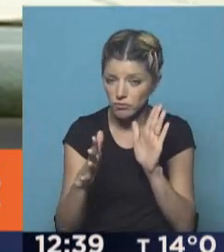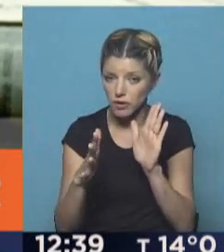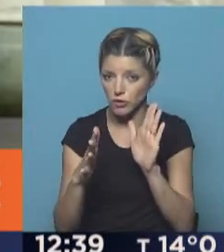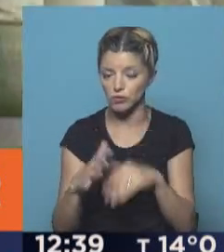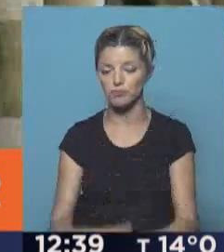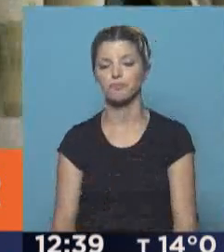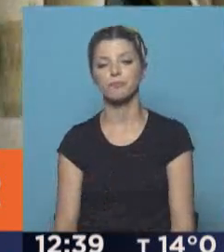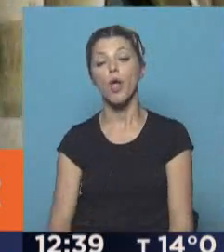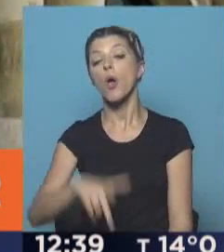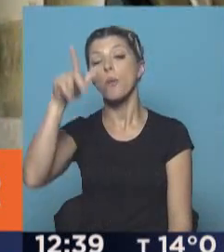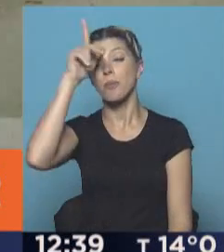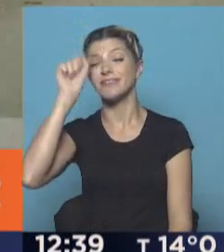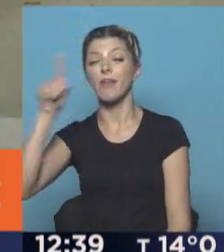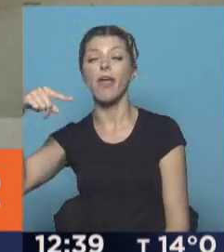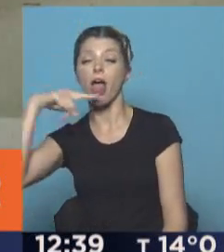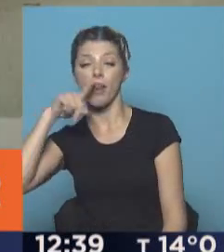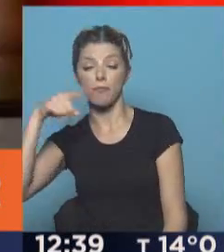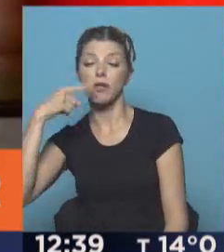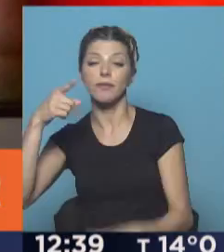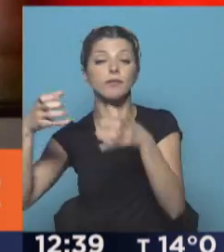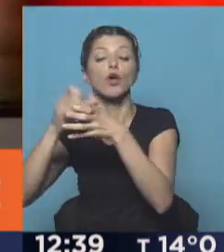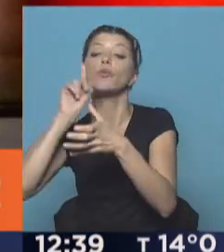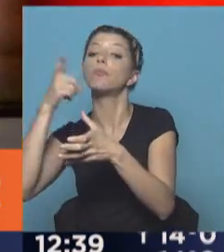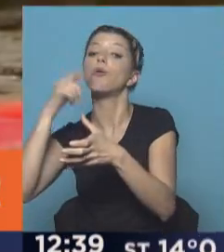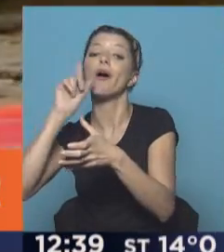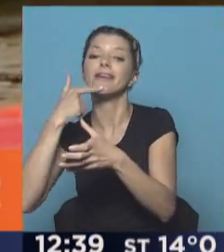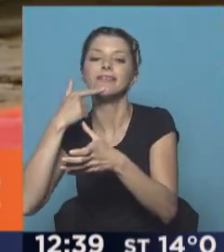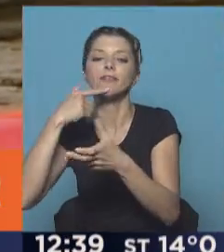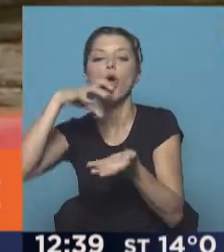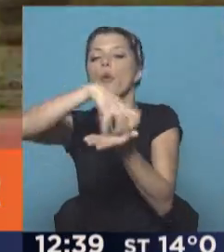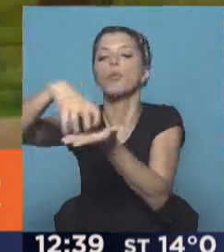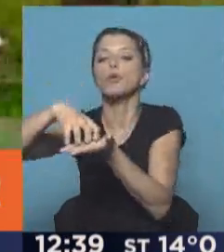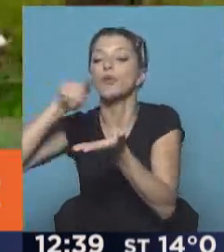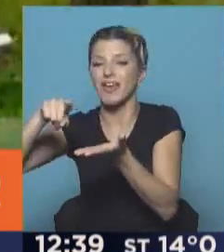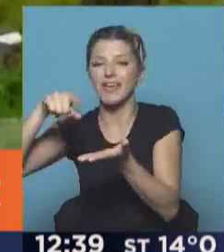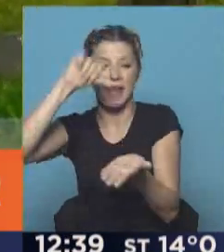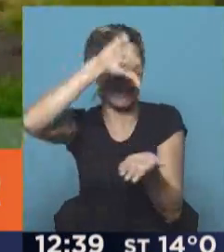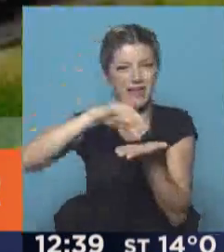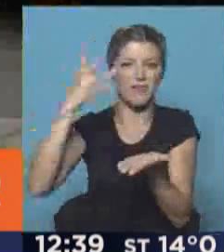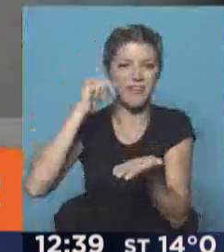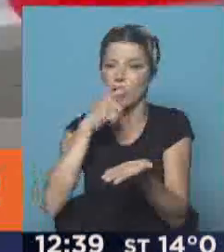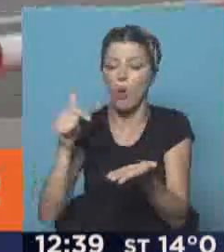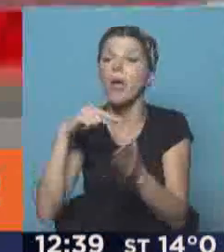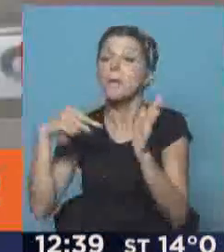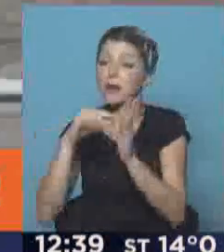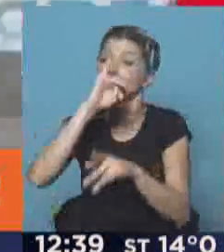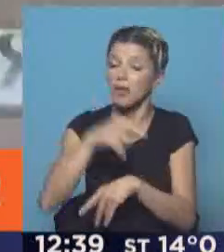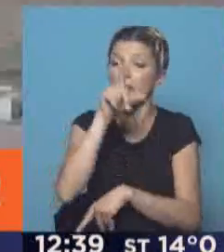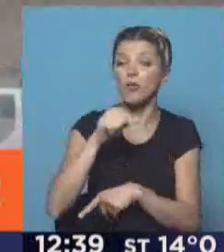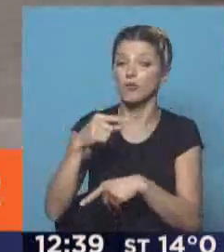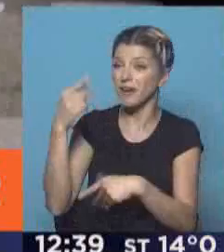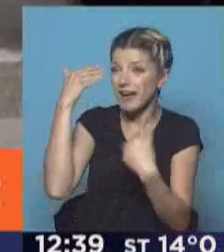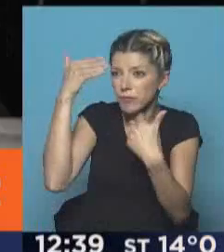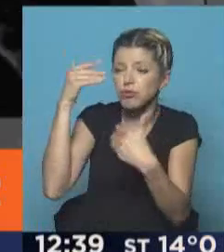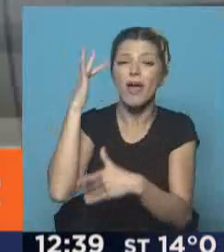La policía alemana asegura que el ISIS no tiene estructuras detectadas en el país, pero sí simpatizantes, y que para manejar